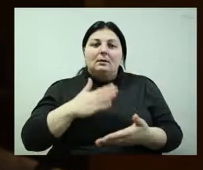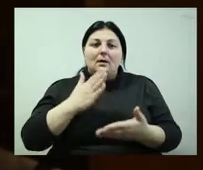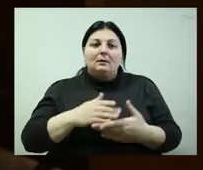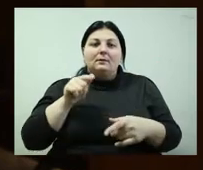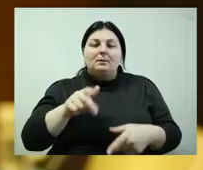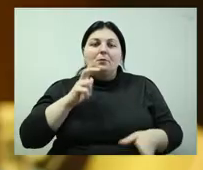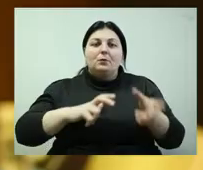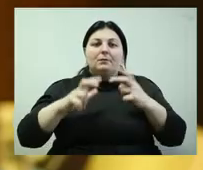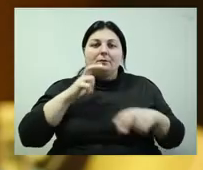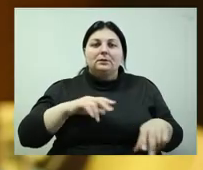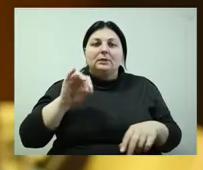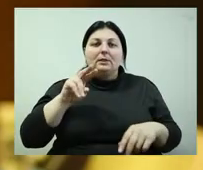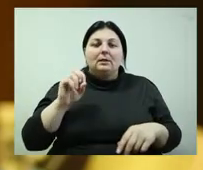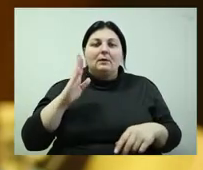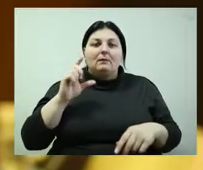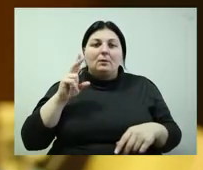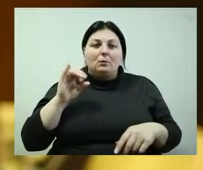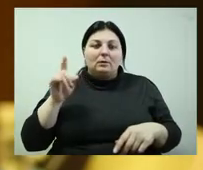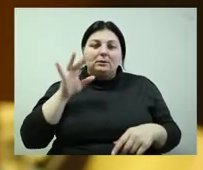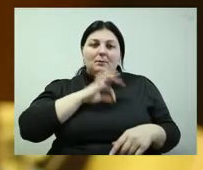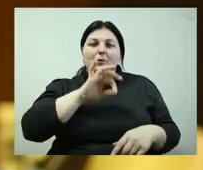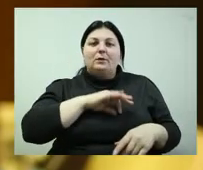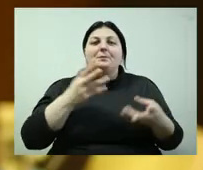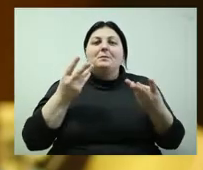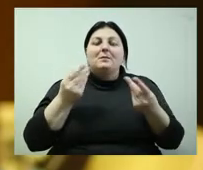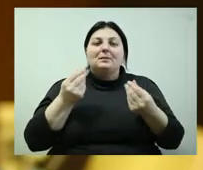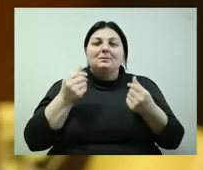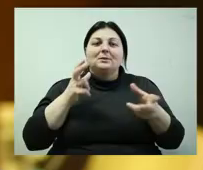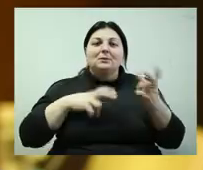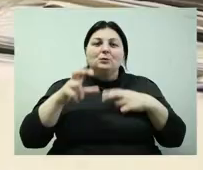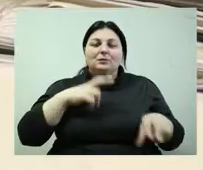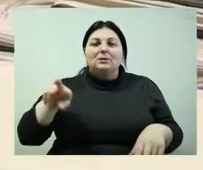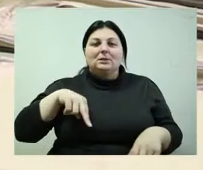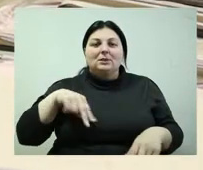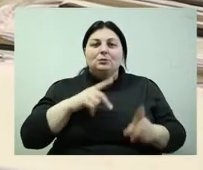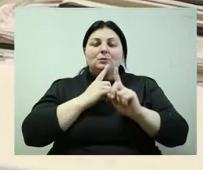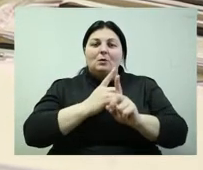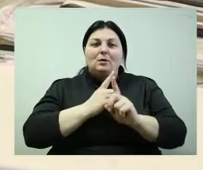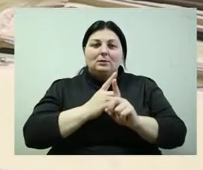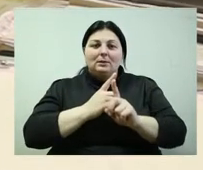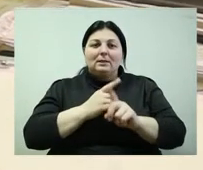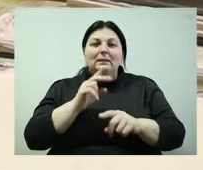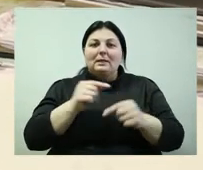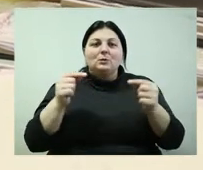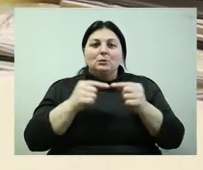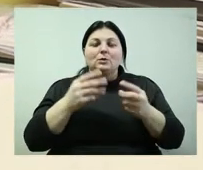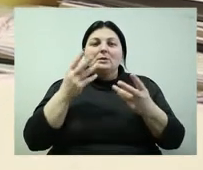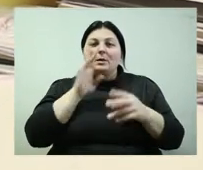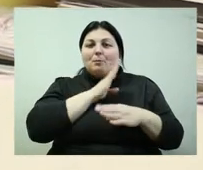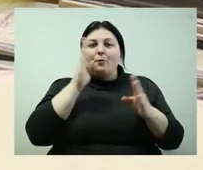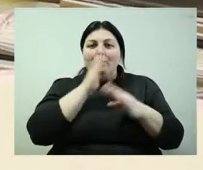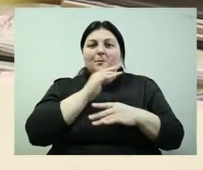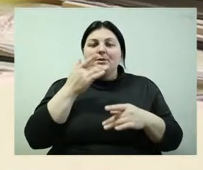ამჟამად გახლავართ ამავე უნივერსიტეტის ილია ვეკუას სახელობის გამოყენებითი მათემატიკის ინსტიტუტის დირექტორის მოადგილე და